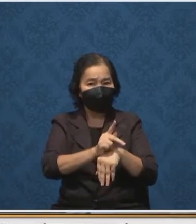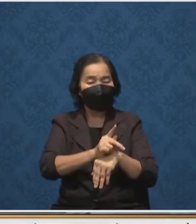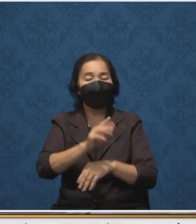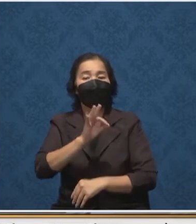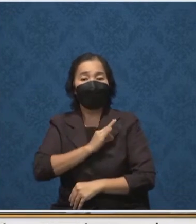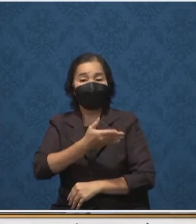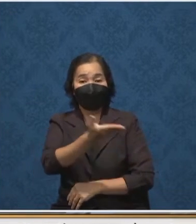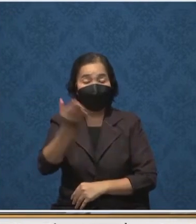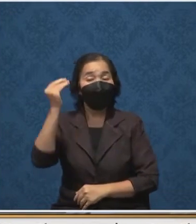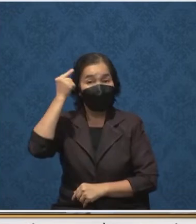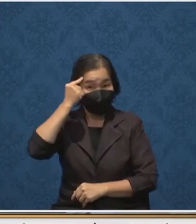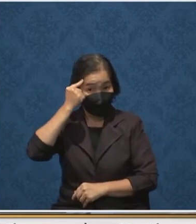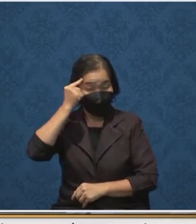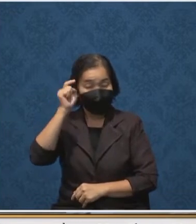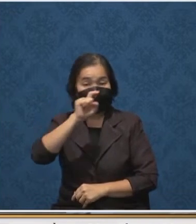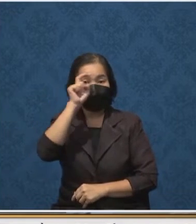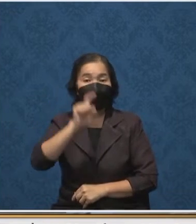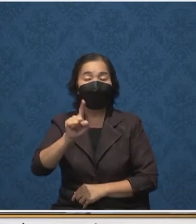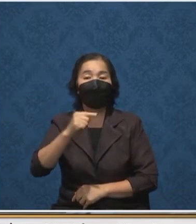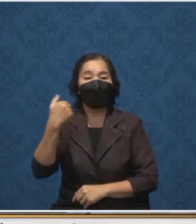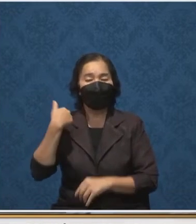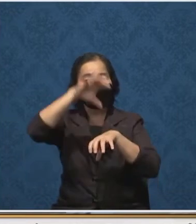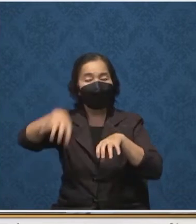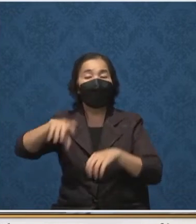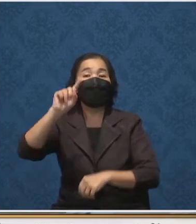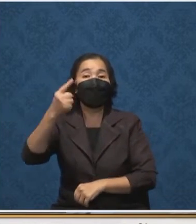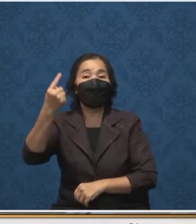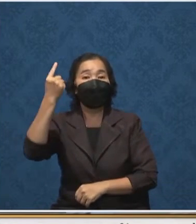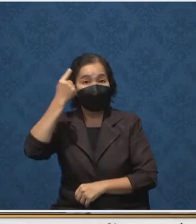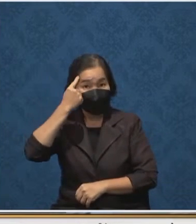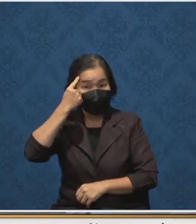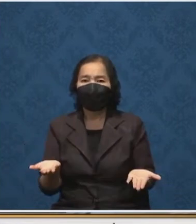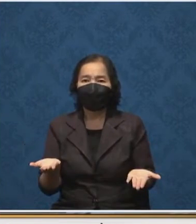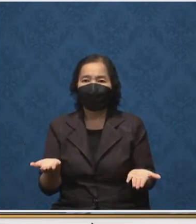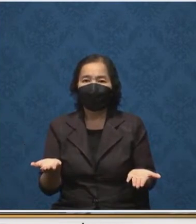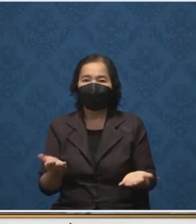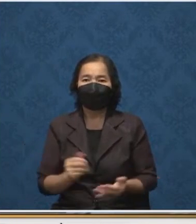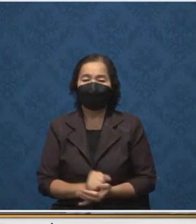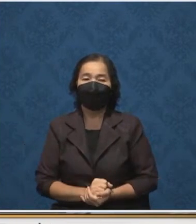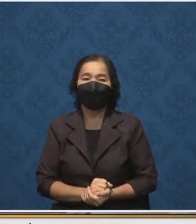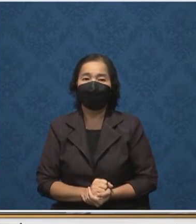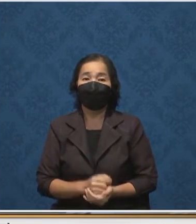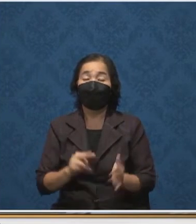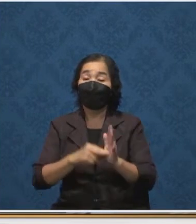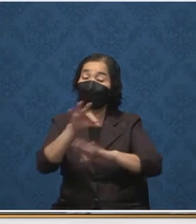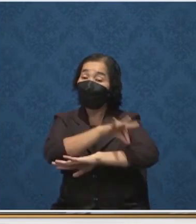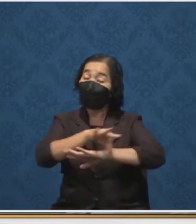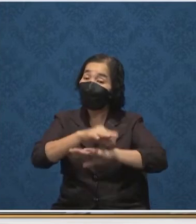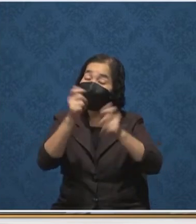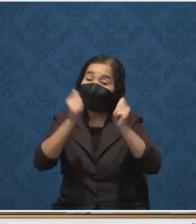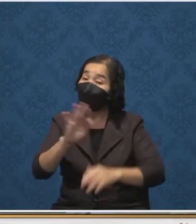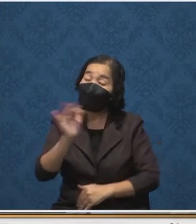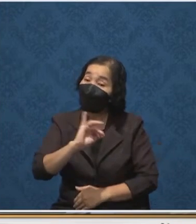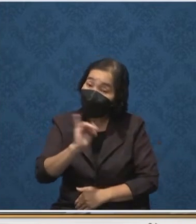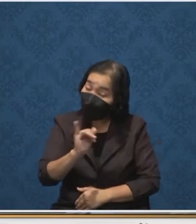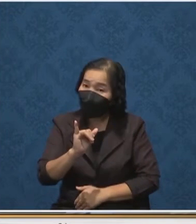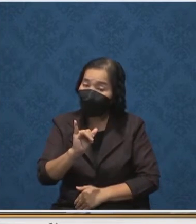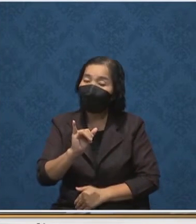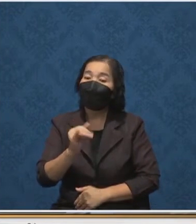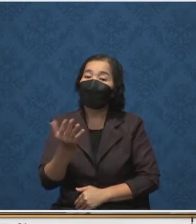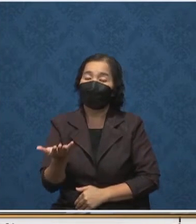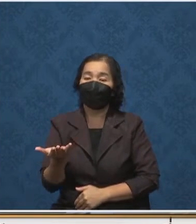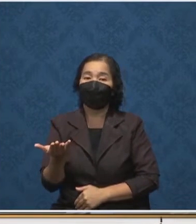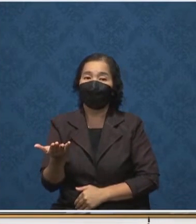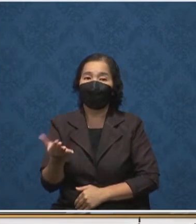ิก ทราบกบางหเปล่าว่าเรากำลัจะมการสรางตึกให่ อีก 1,000 ล้านธรรทานครัยังไม่ได้ออกแบ ยไมมแบบ Perspective เลย